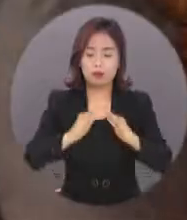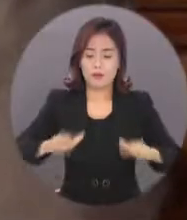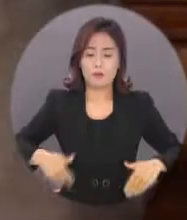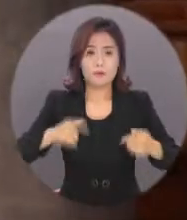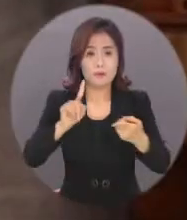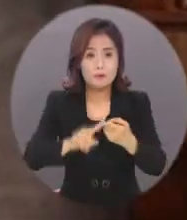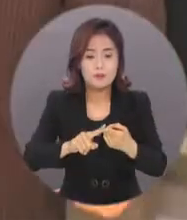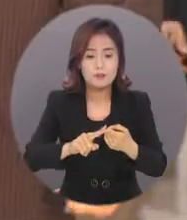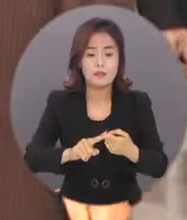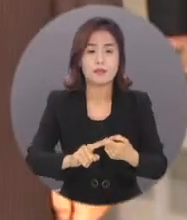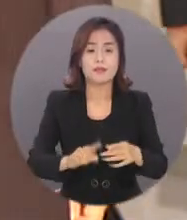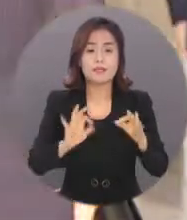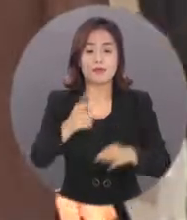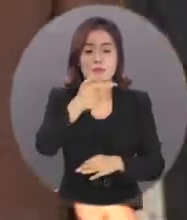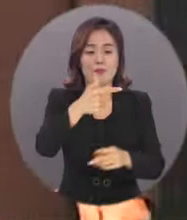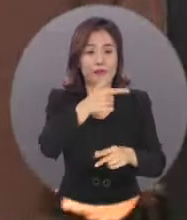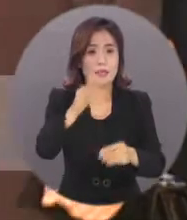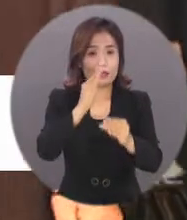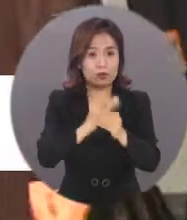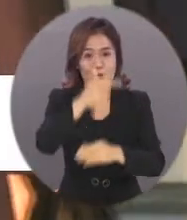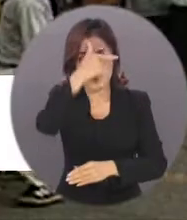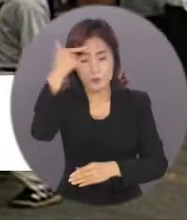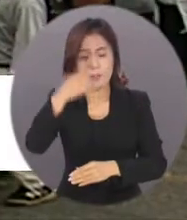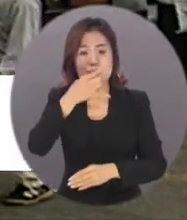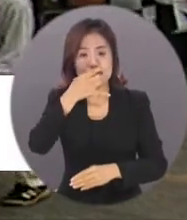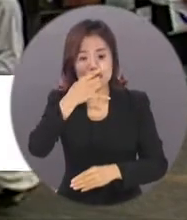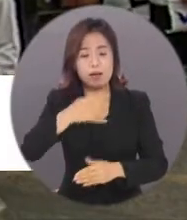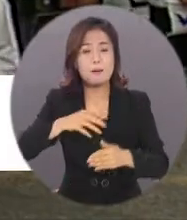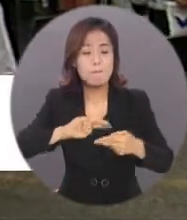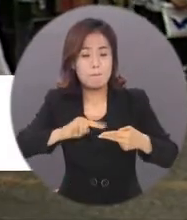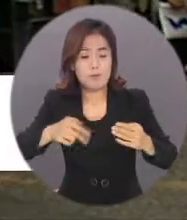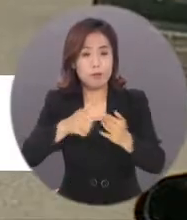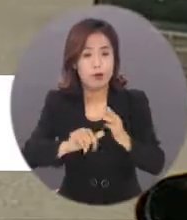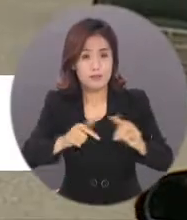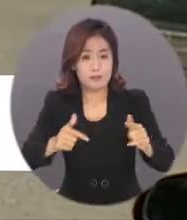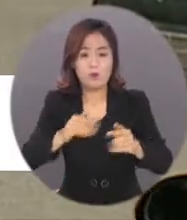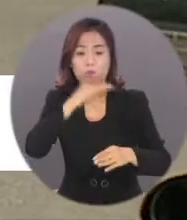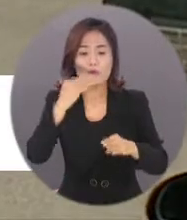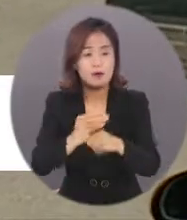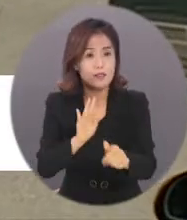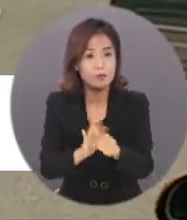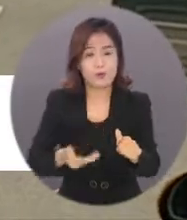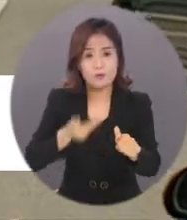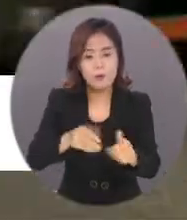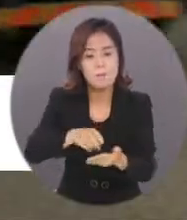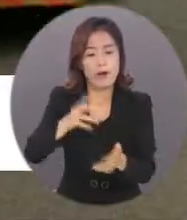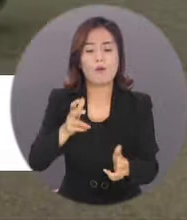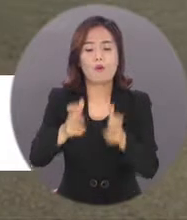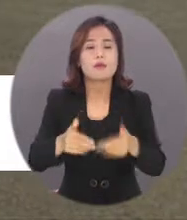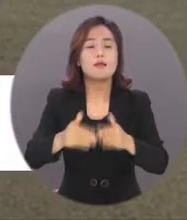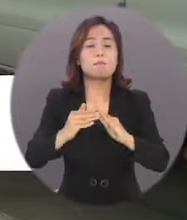전라남도는 김대중 노무현 정부를 거치며 쌀과 미역, 농자재 등을 북한에 지원하고 빵 공장 건립 사업